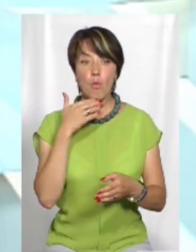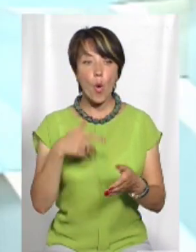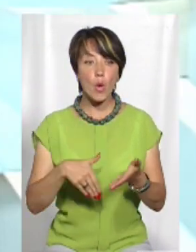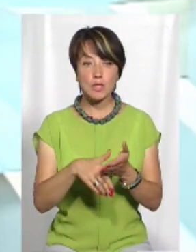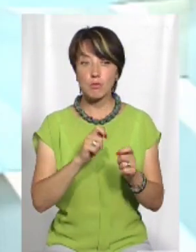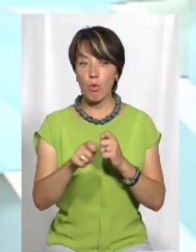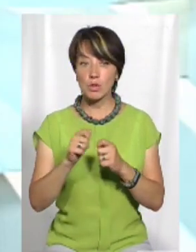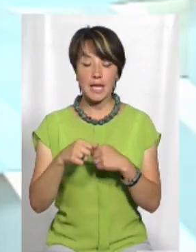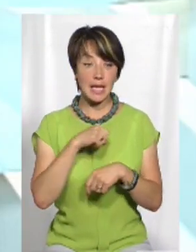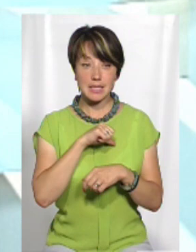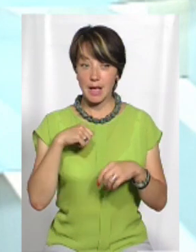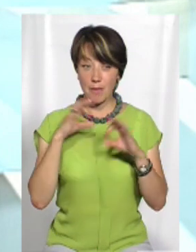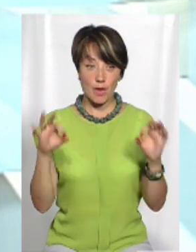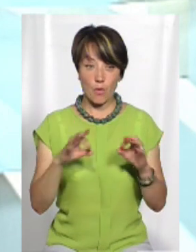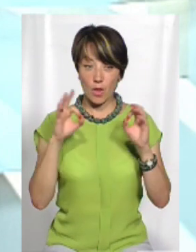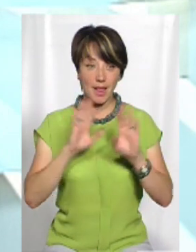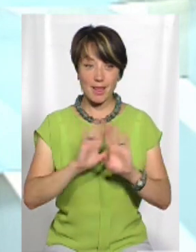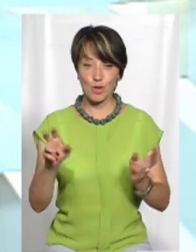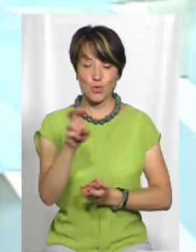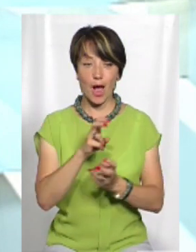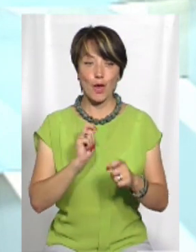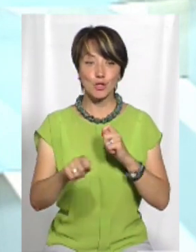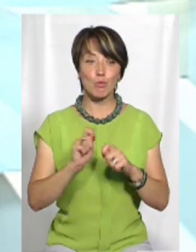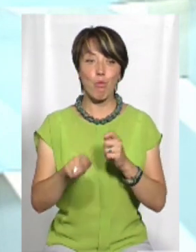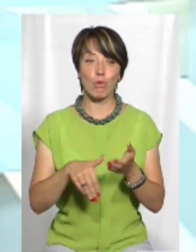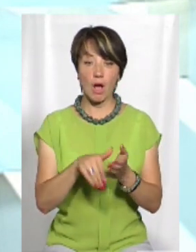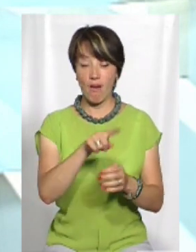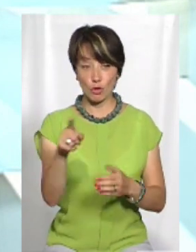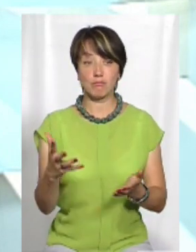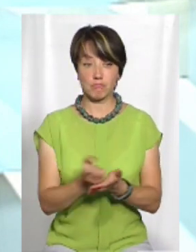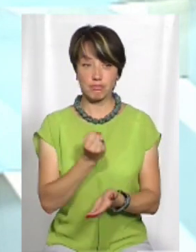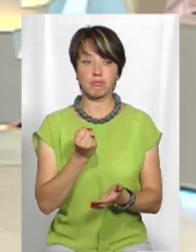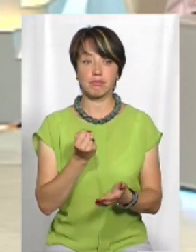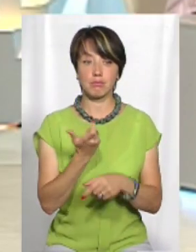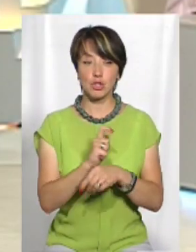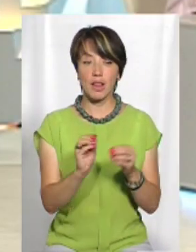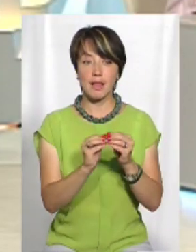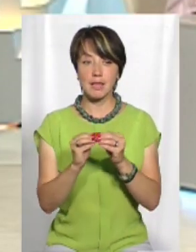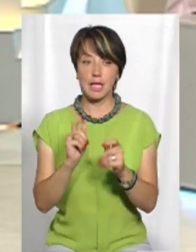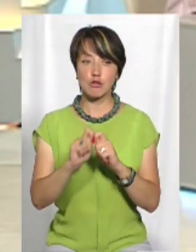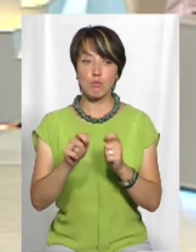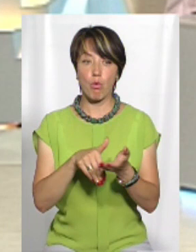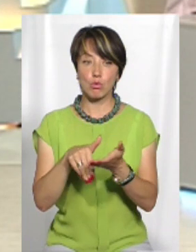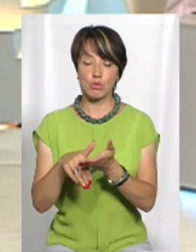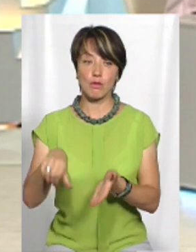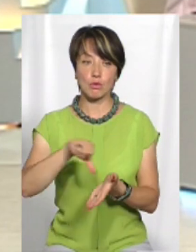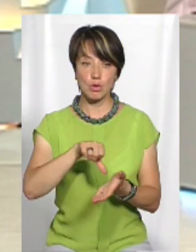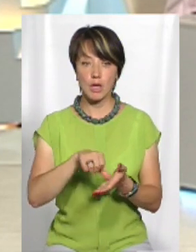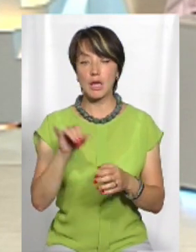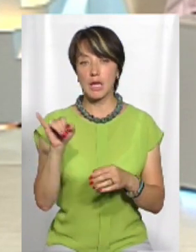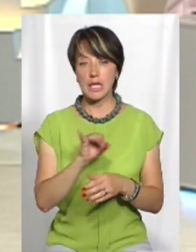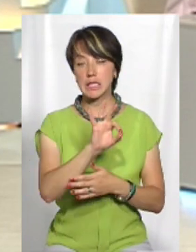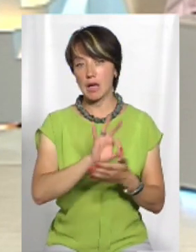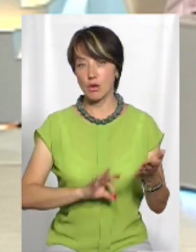Ви знаєте, я сам ніколи не шукаю спонсорів якось так, а вони понаходили більше 10 спонсорів, які приймали участь